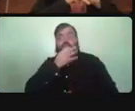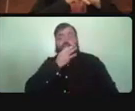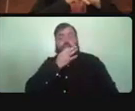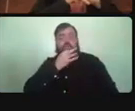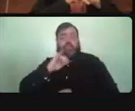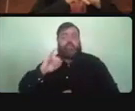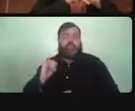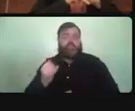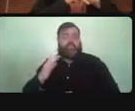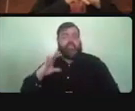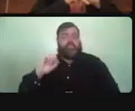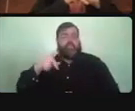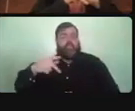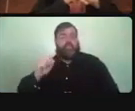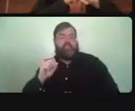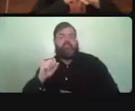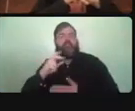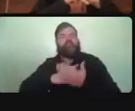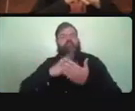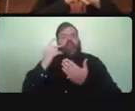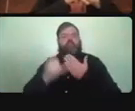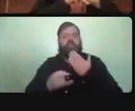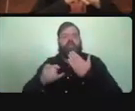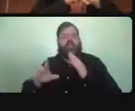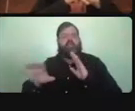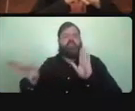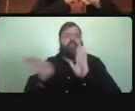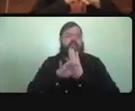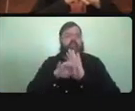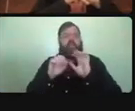ya eneo lile.